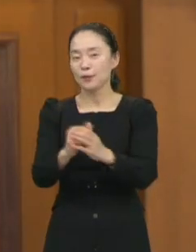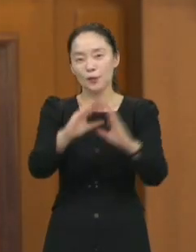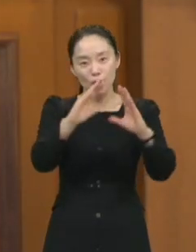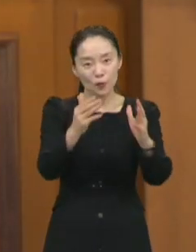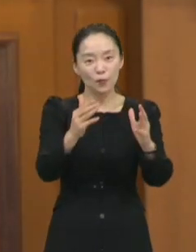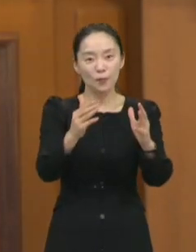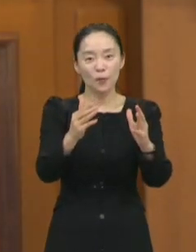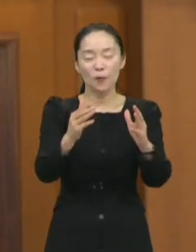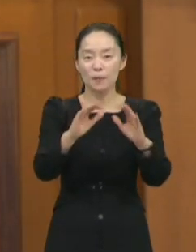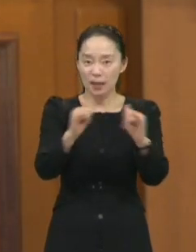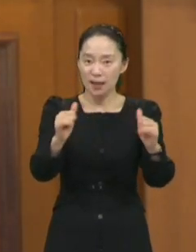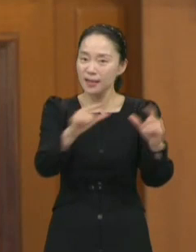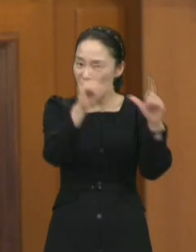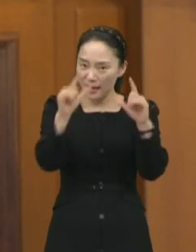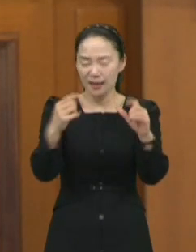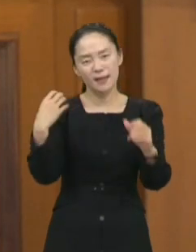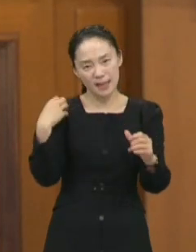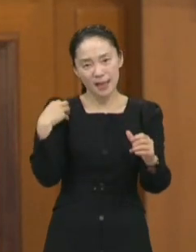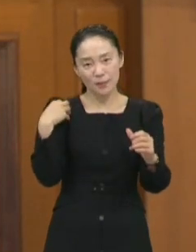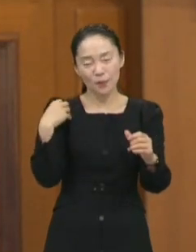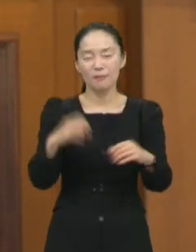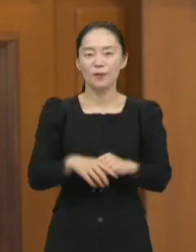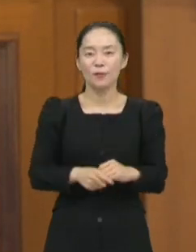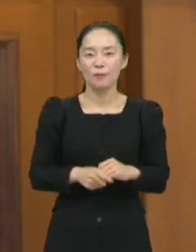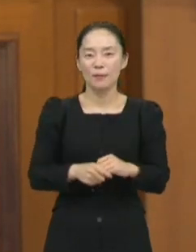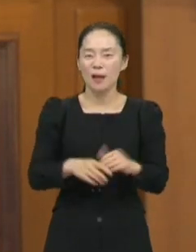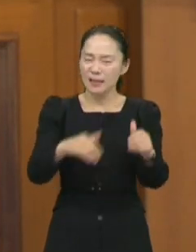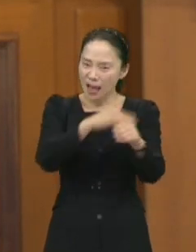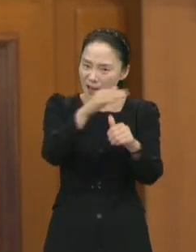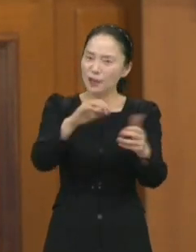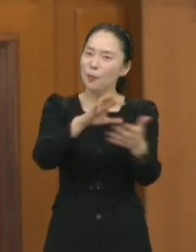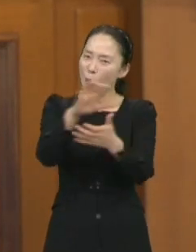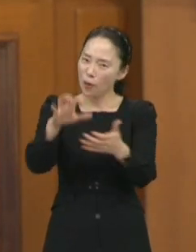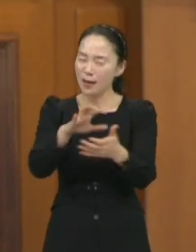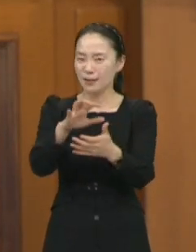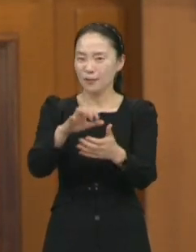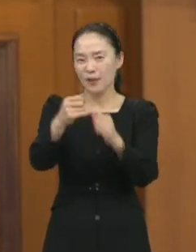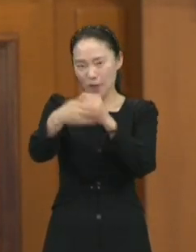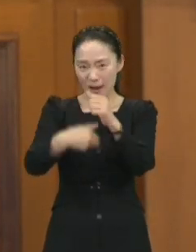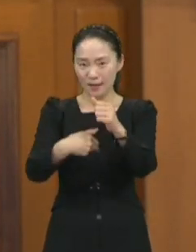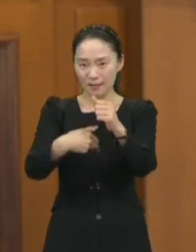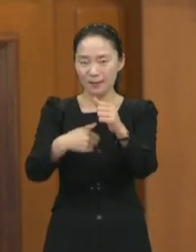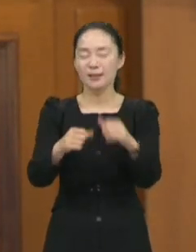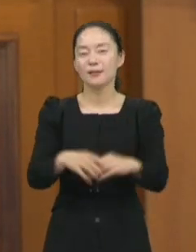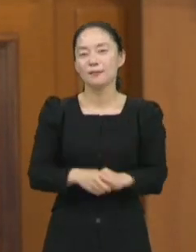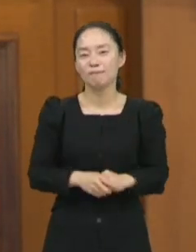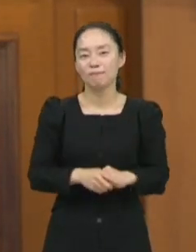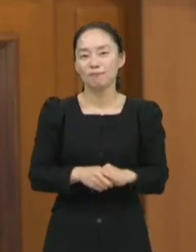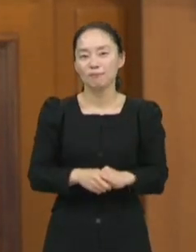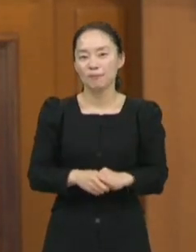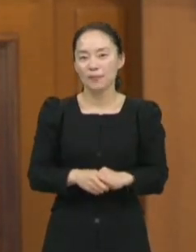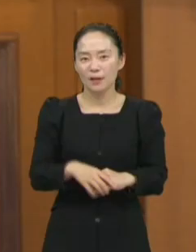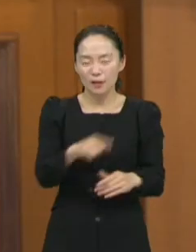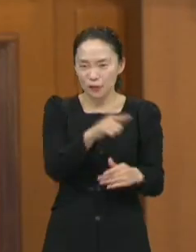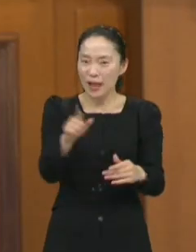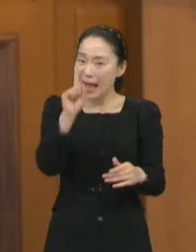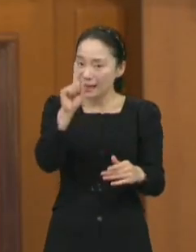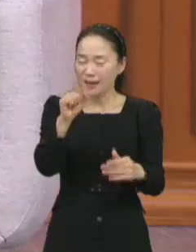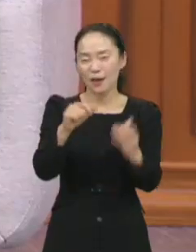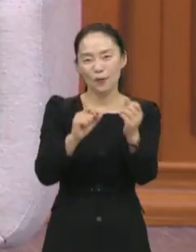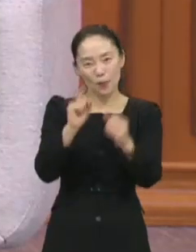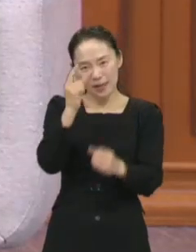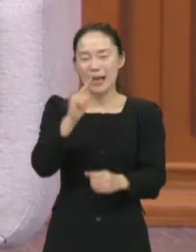대한 책임도 져야하고 그런 여러 상황들이 복합적으로 작용됐다 보고 있습니다 그 어느 것이 하나가 원인이